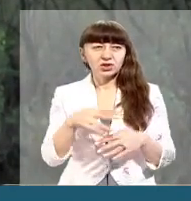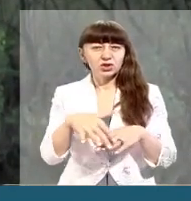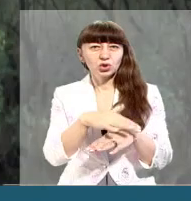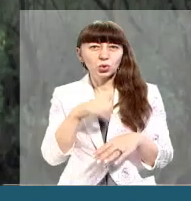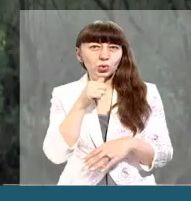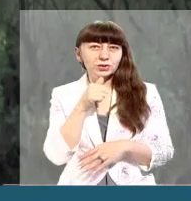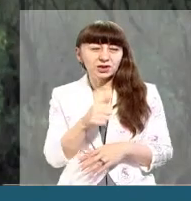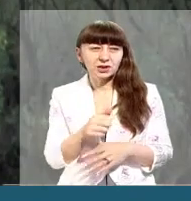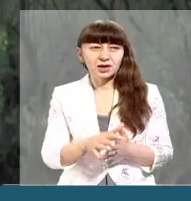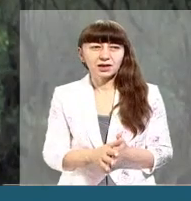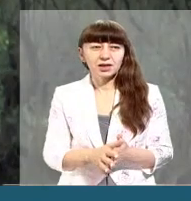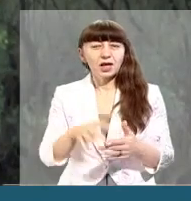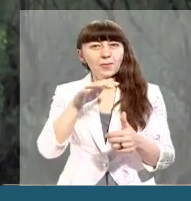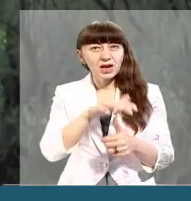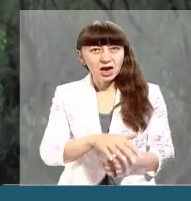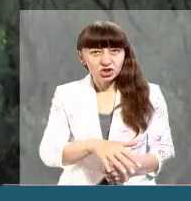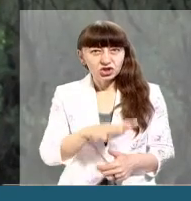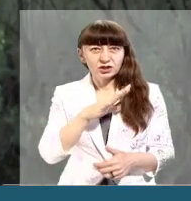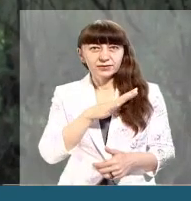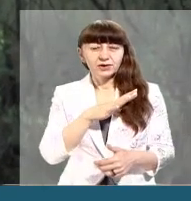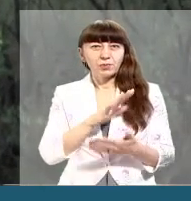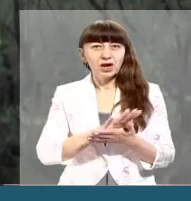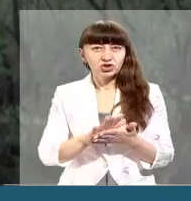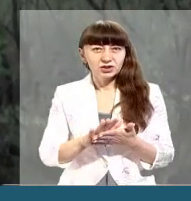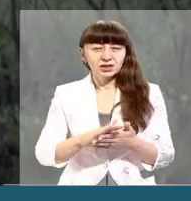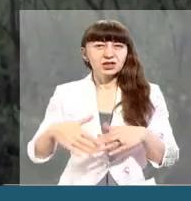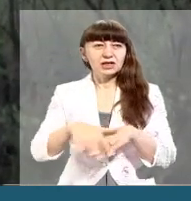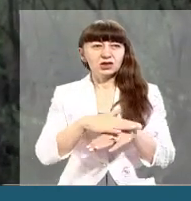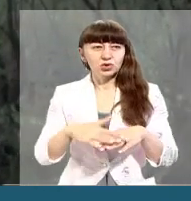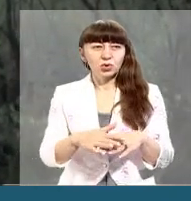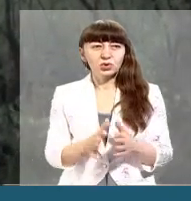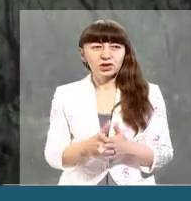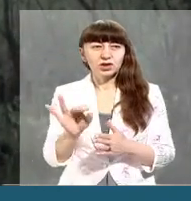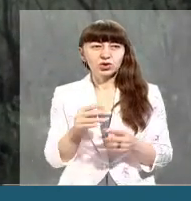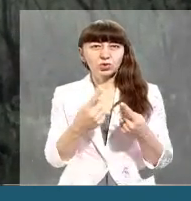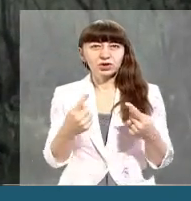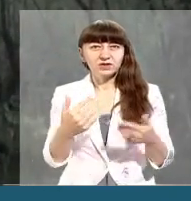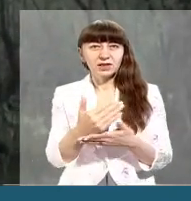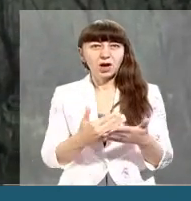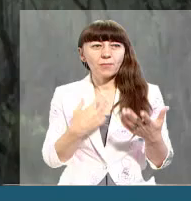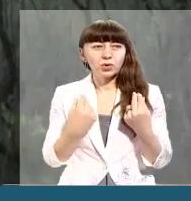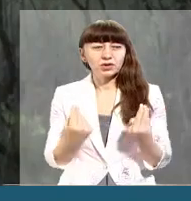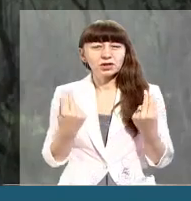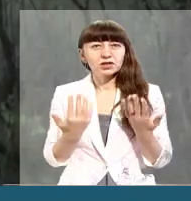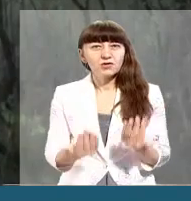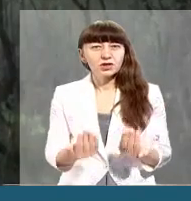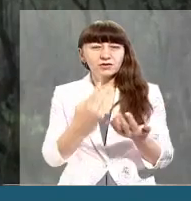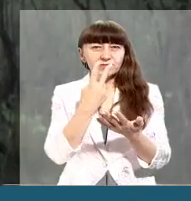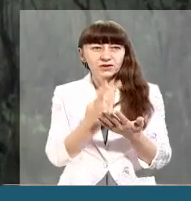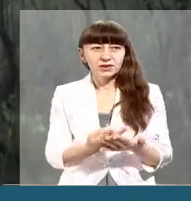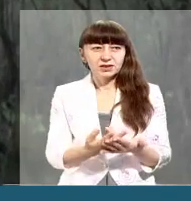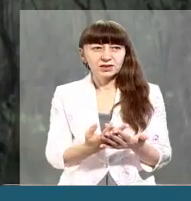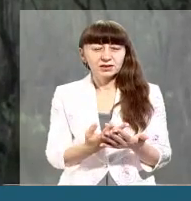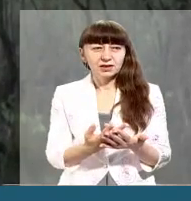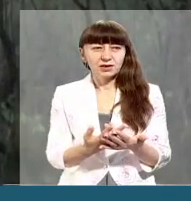нашего города, на пляже нашего города, по очистке территории, значит, и другие виды работы. Сегодня мы, как видите, в